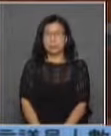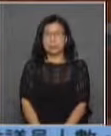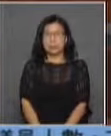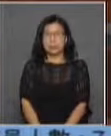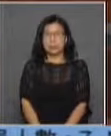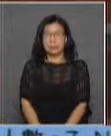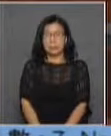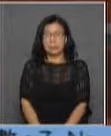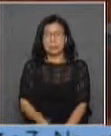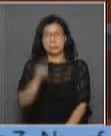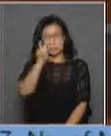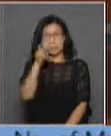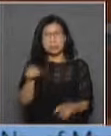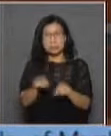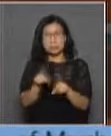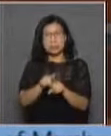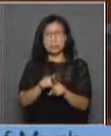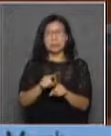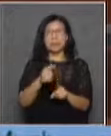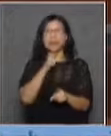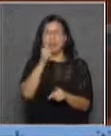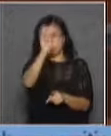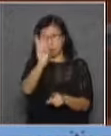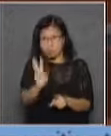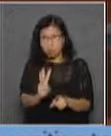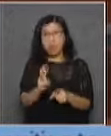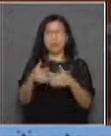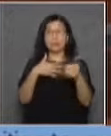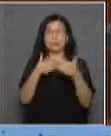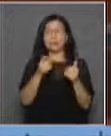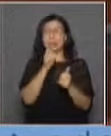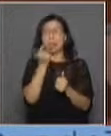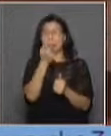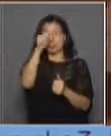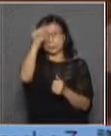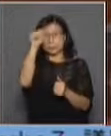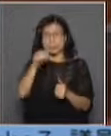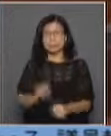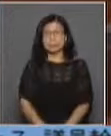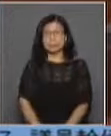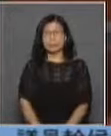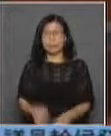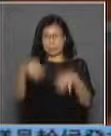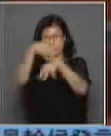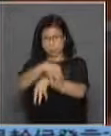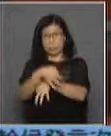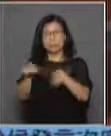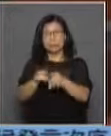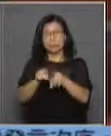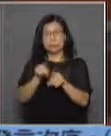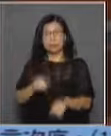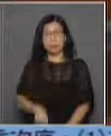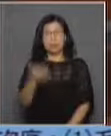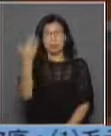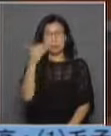如果你睇翻呢一個嘅鉛水事件，有好多嘅問題，同埋有合約方面，我當初睇嗰